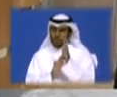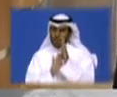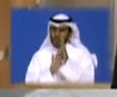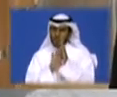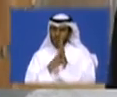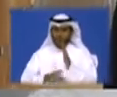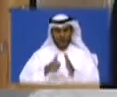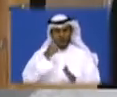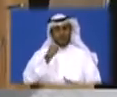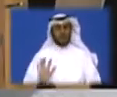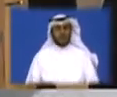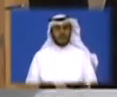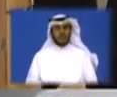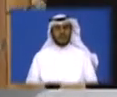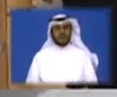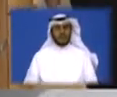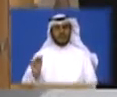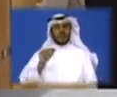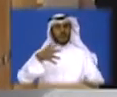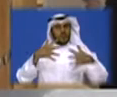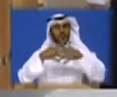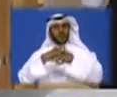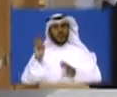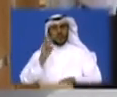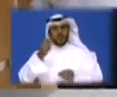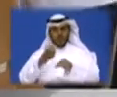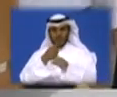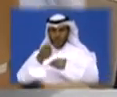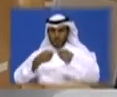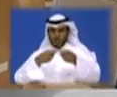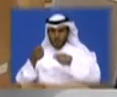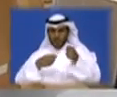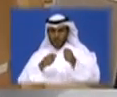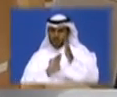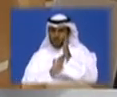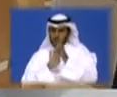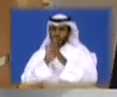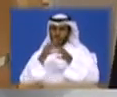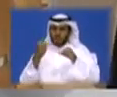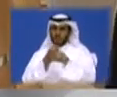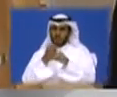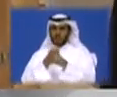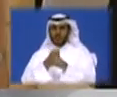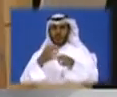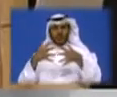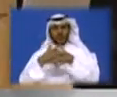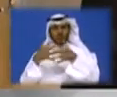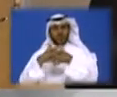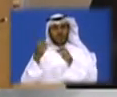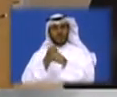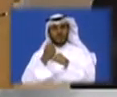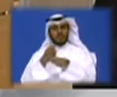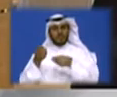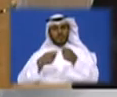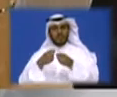بكثير، لذلك هي عنصر أساسي ولها انعكاسات إيجابية كبيرة على السوق وعلى الشركات. والمشكلة أن في كثير يعني